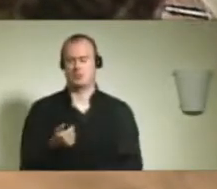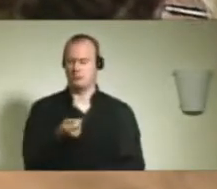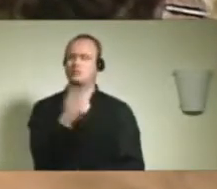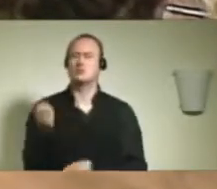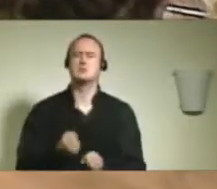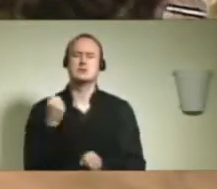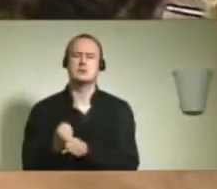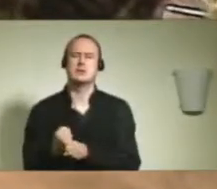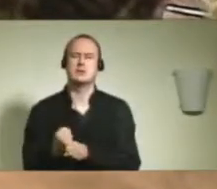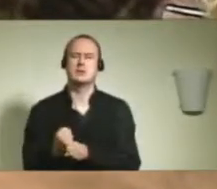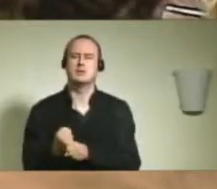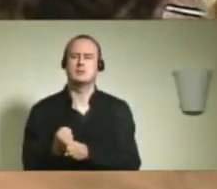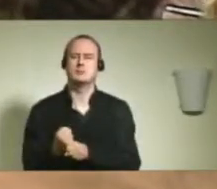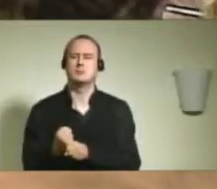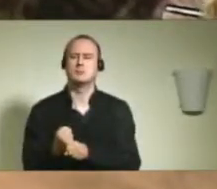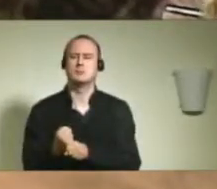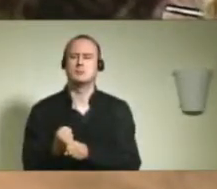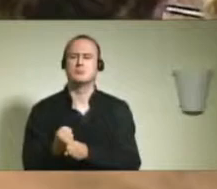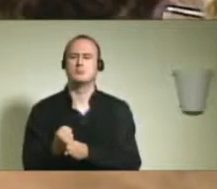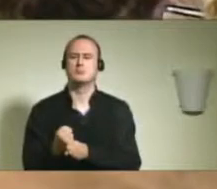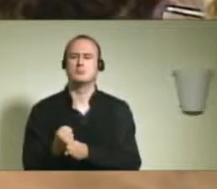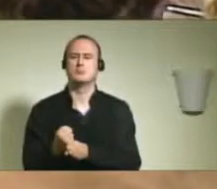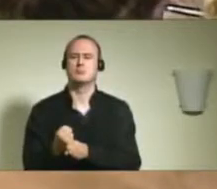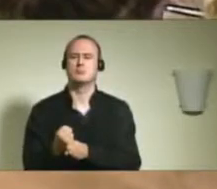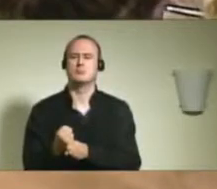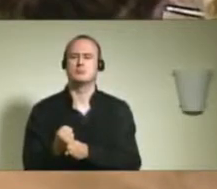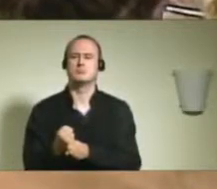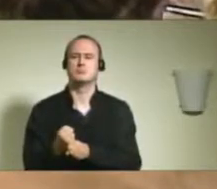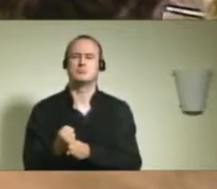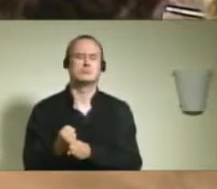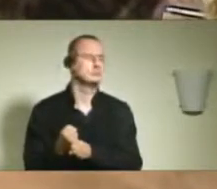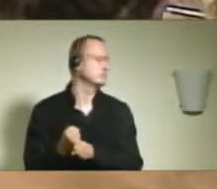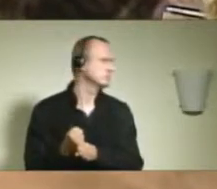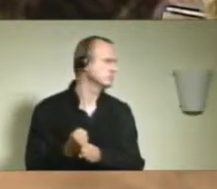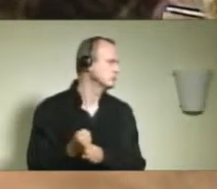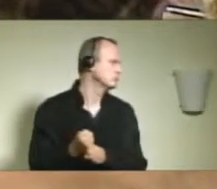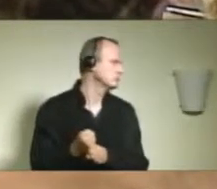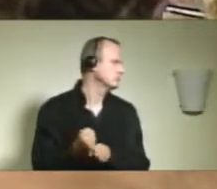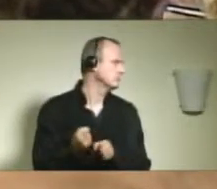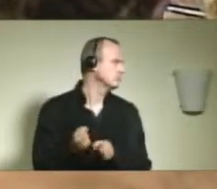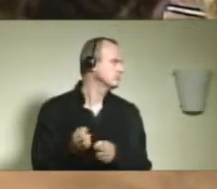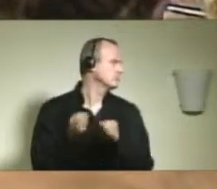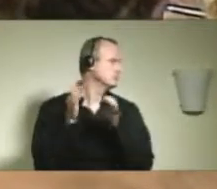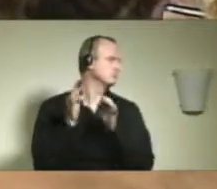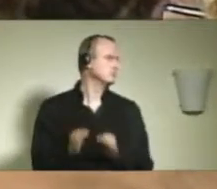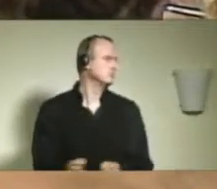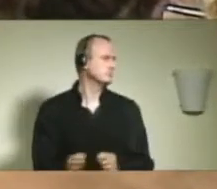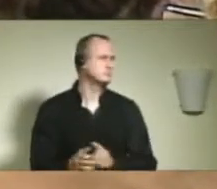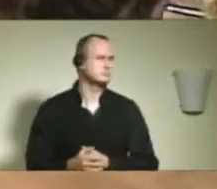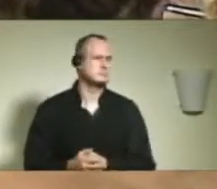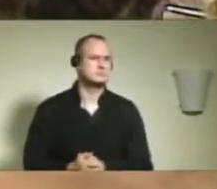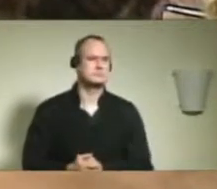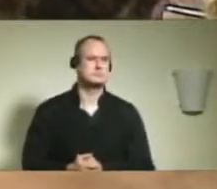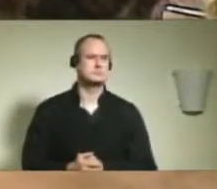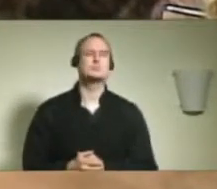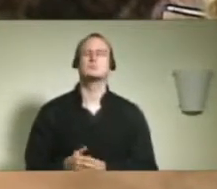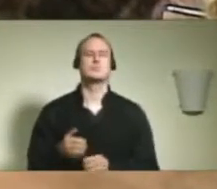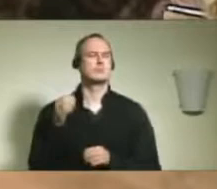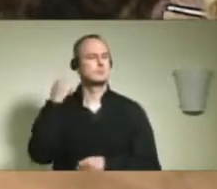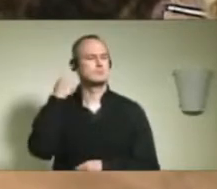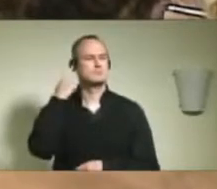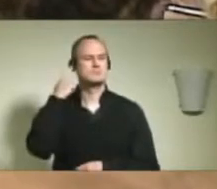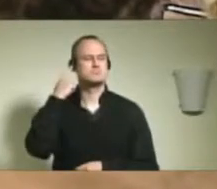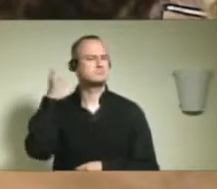de sortir de Nain, mais n'est pas sortie de Nain, et la Banque de la Nouvelle-Écosse a